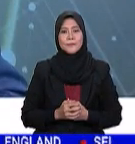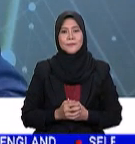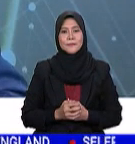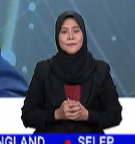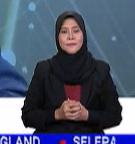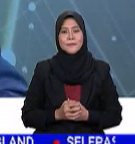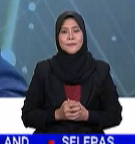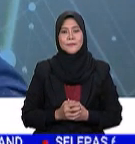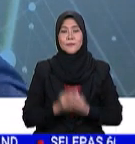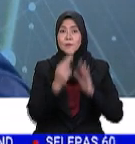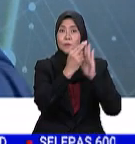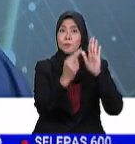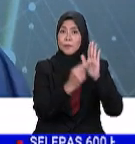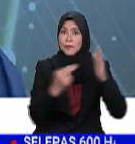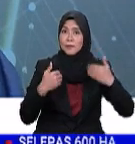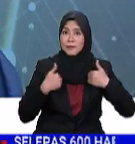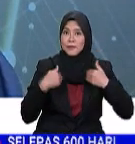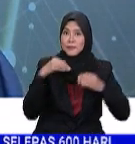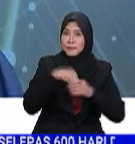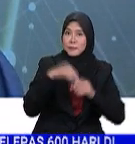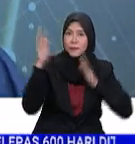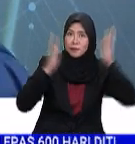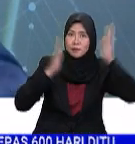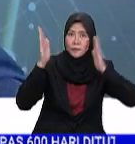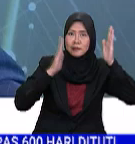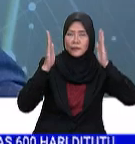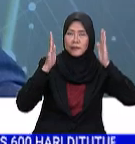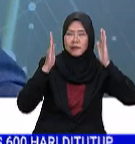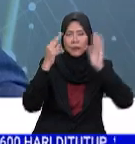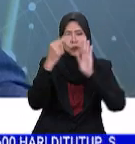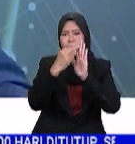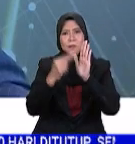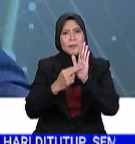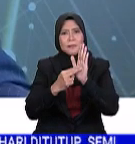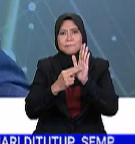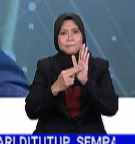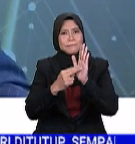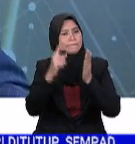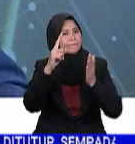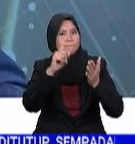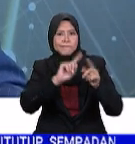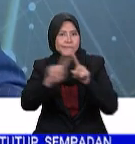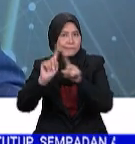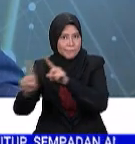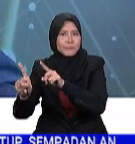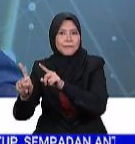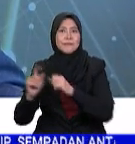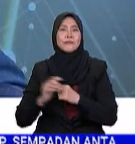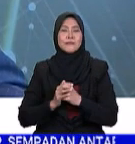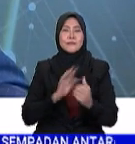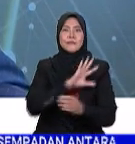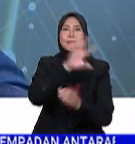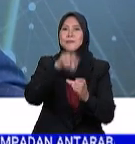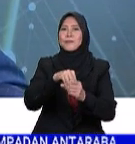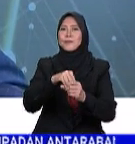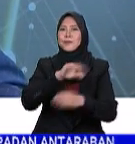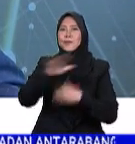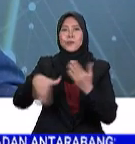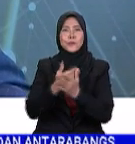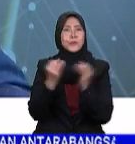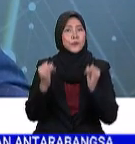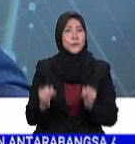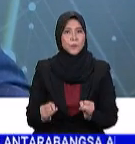Undang-undang yang ada di negara kita ini, mana-mana undang-undang sekalipun, ianya meliputi semua pihak, semua